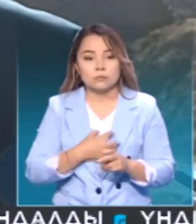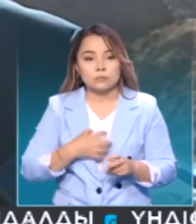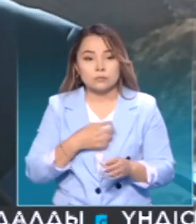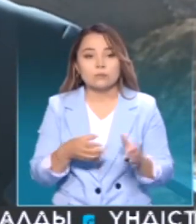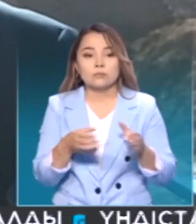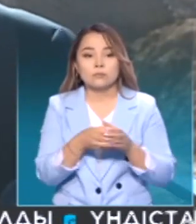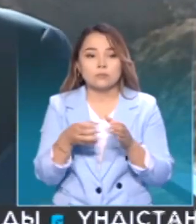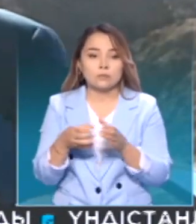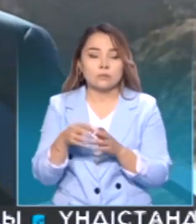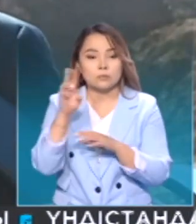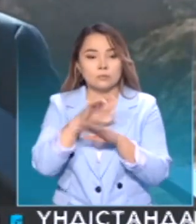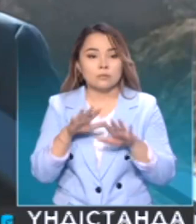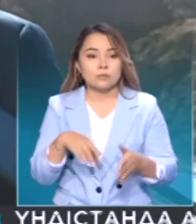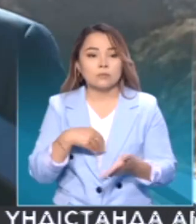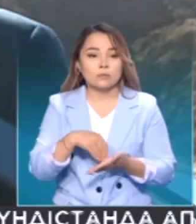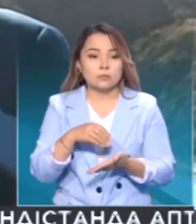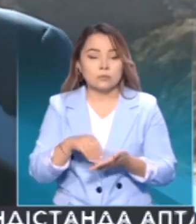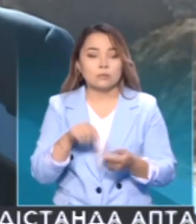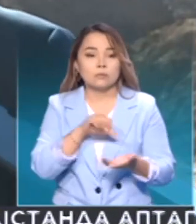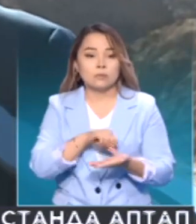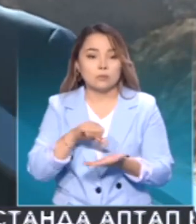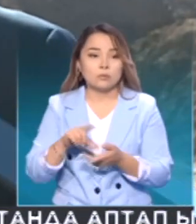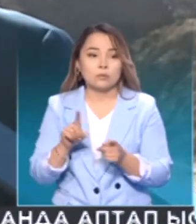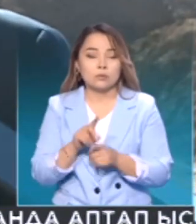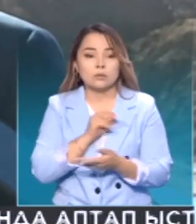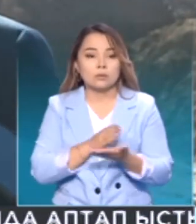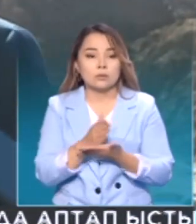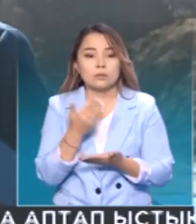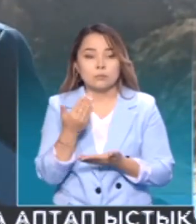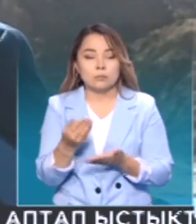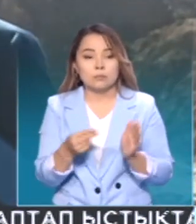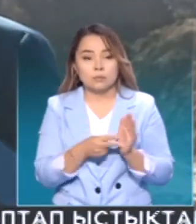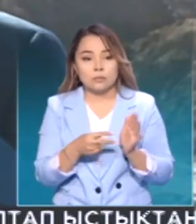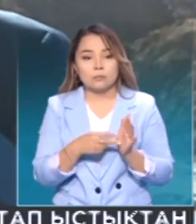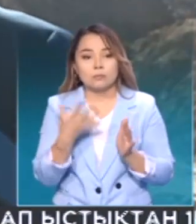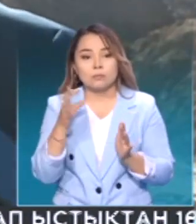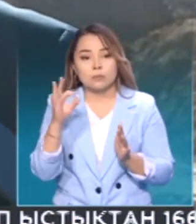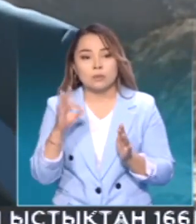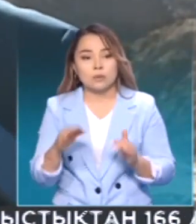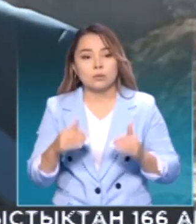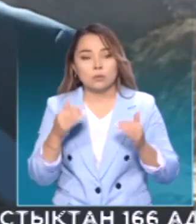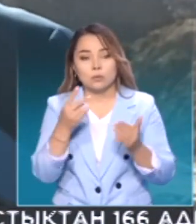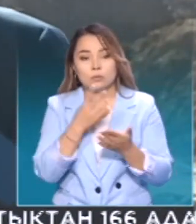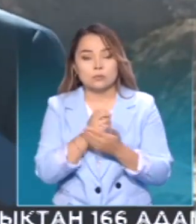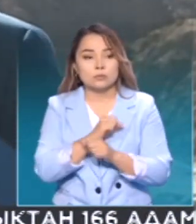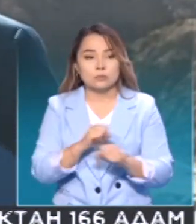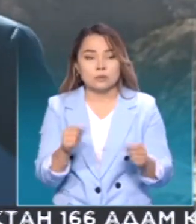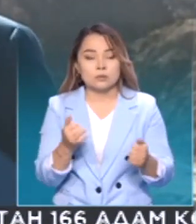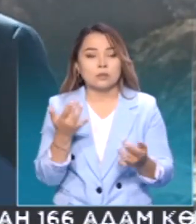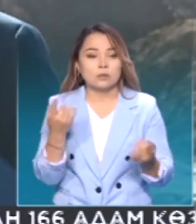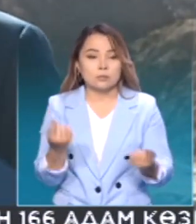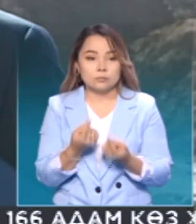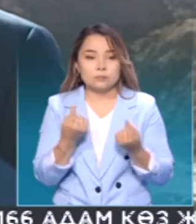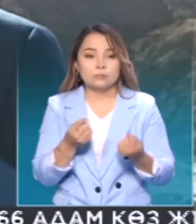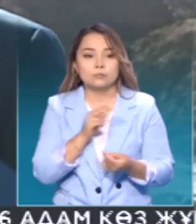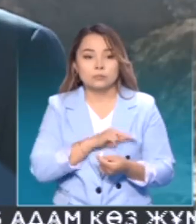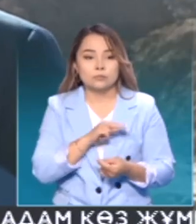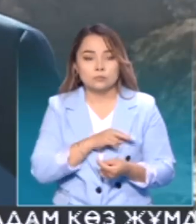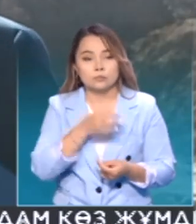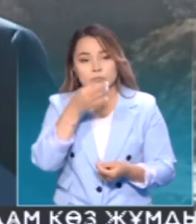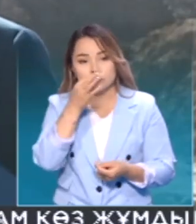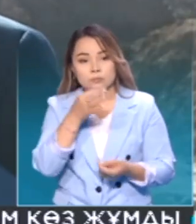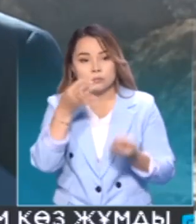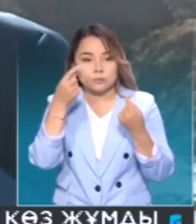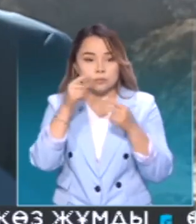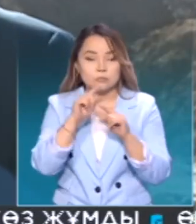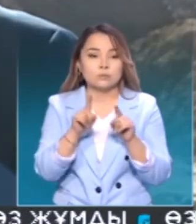мердігерлік компаниялар мемлекеттік сатып алуға қатысу кезінде қызмет бағасын 5%-ден артық төмен көрсете алмайды. Әдетте жұмыс тәжірибесі, техникасы,